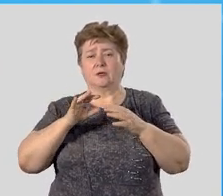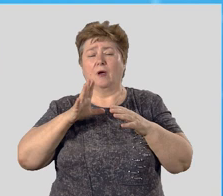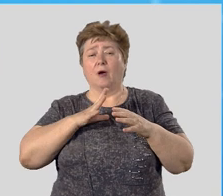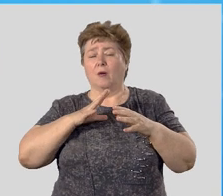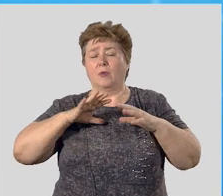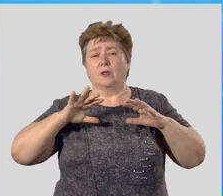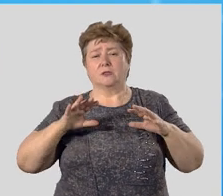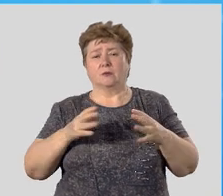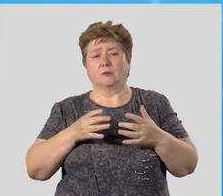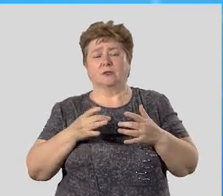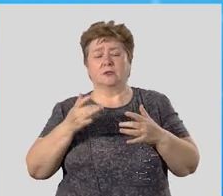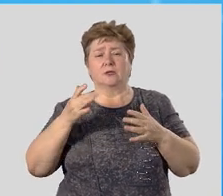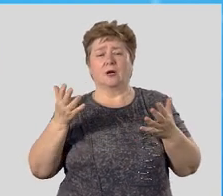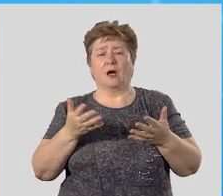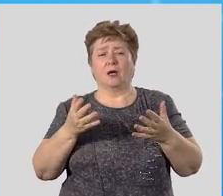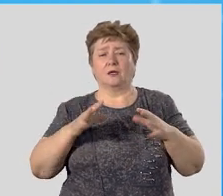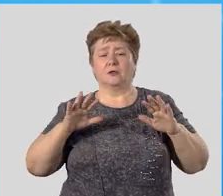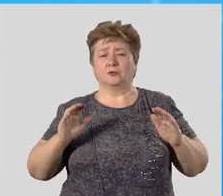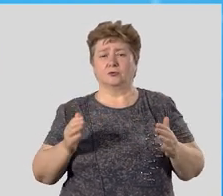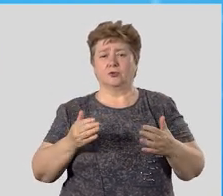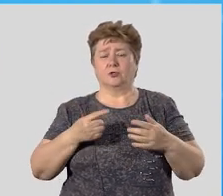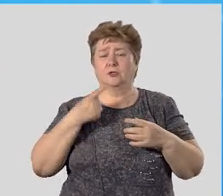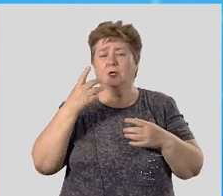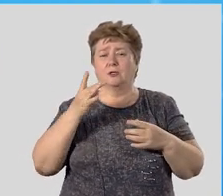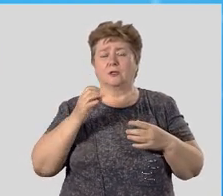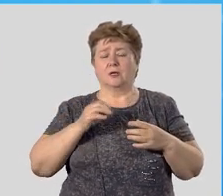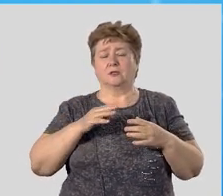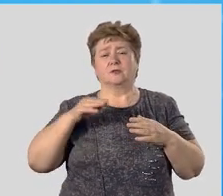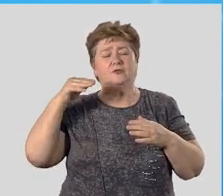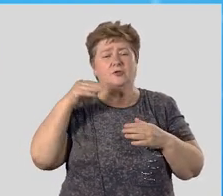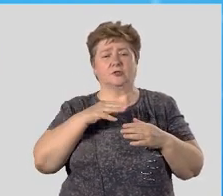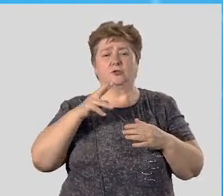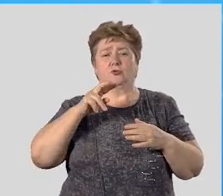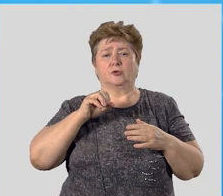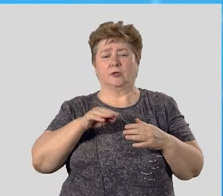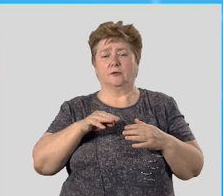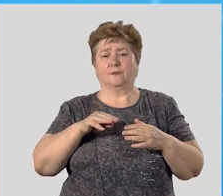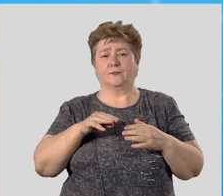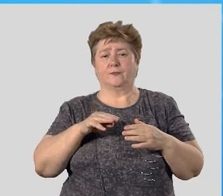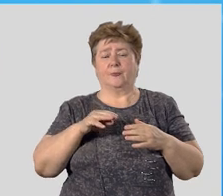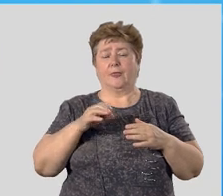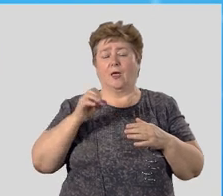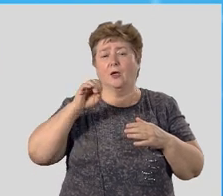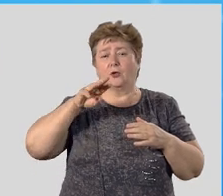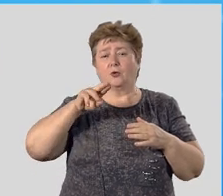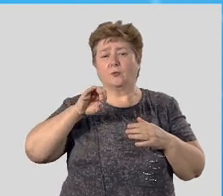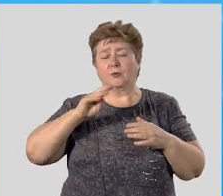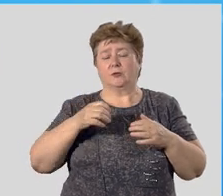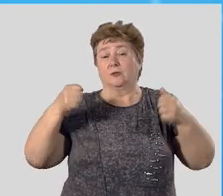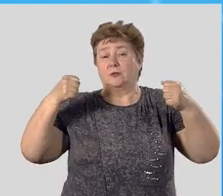Произошло событие, какие случаются один раз в тысячу лет. С